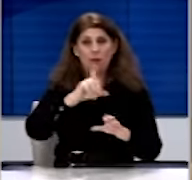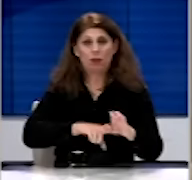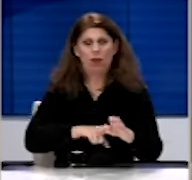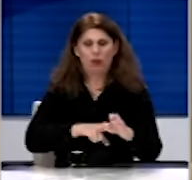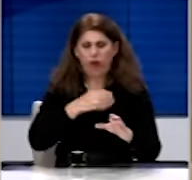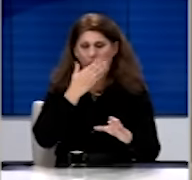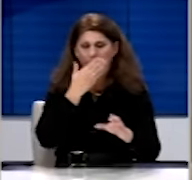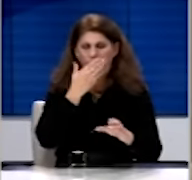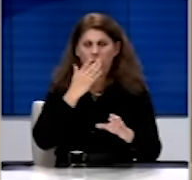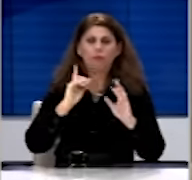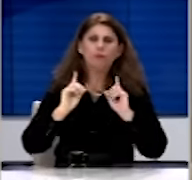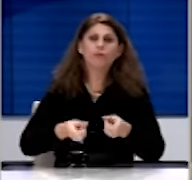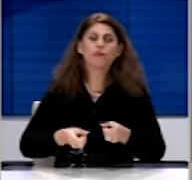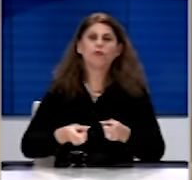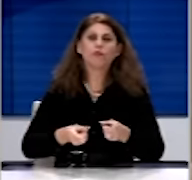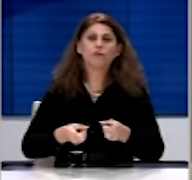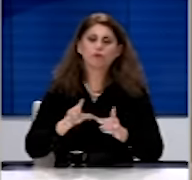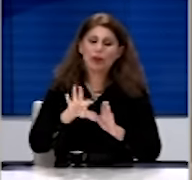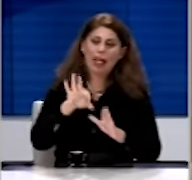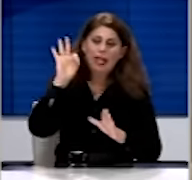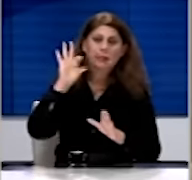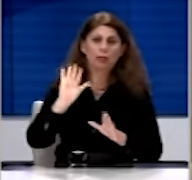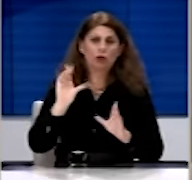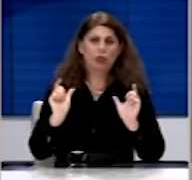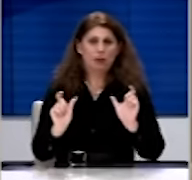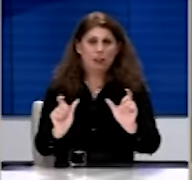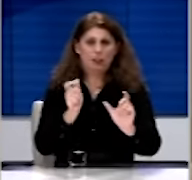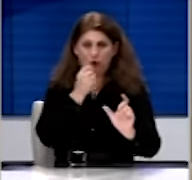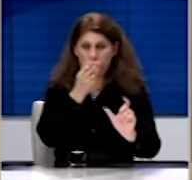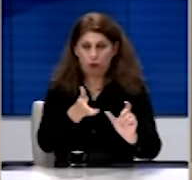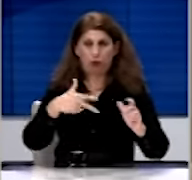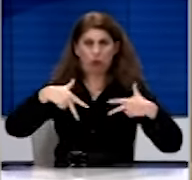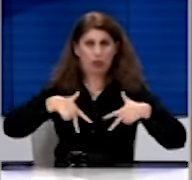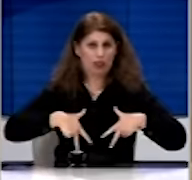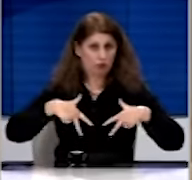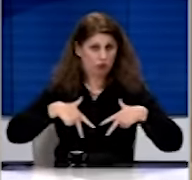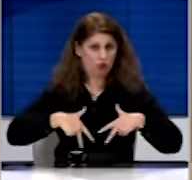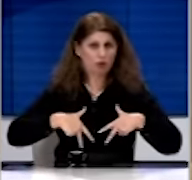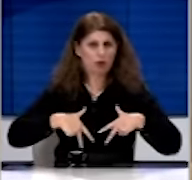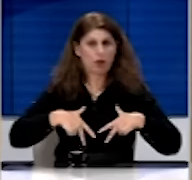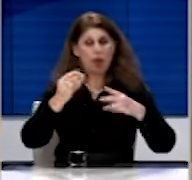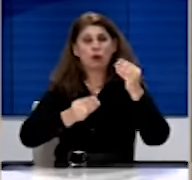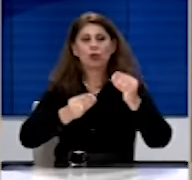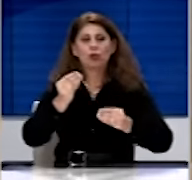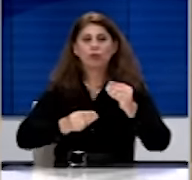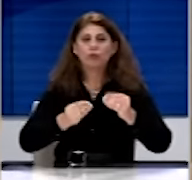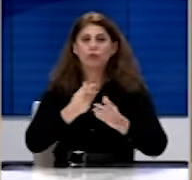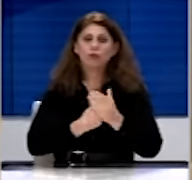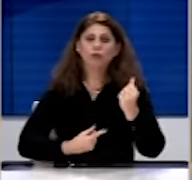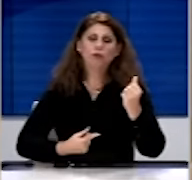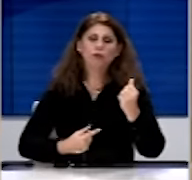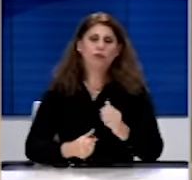θα αποφασίσει να εξαιρούνται οι αμυντικές δαπάνες των κρατών από τον υπολογισμό του